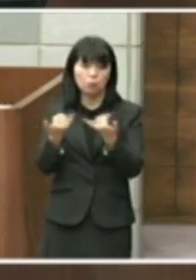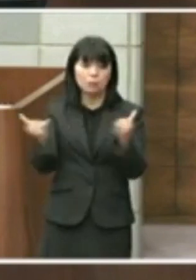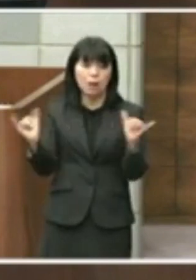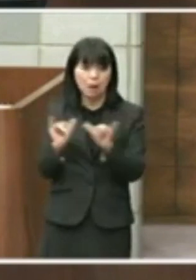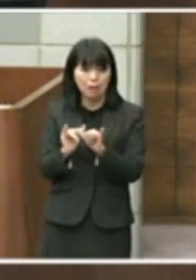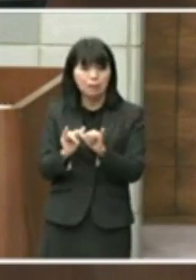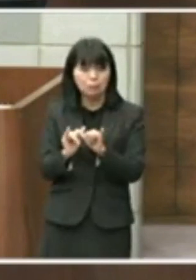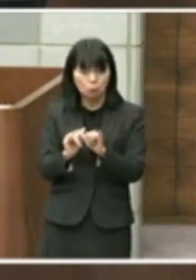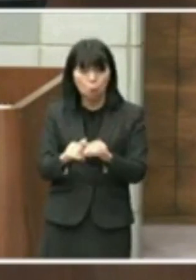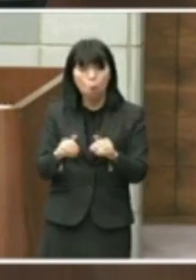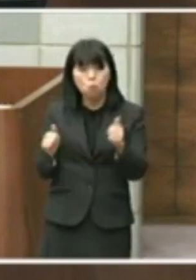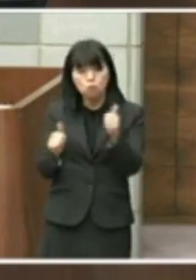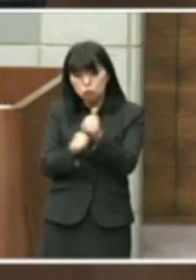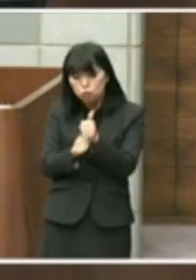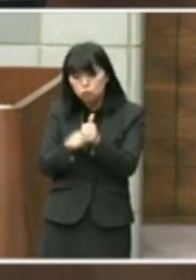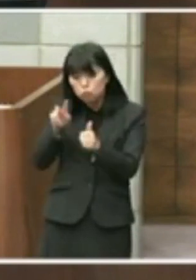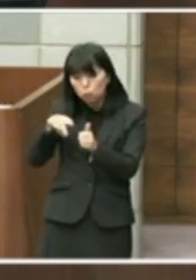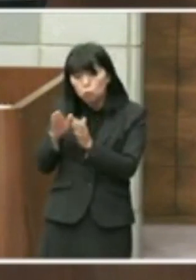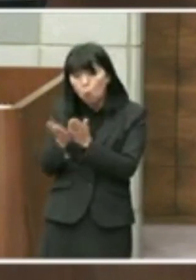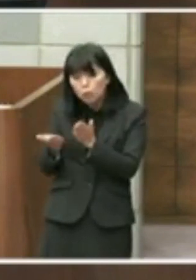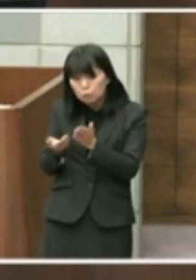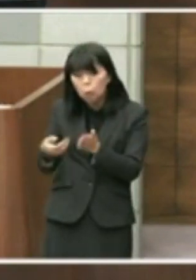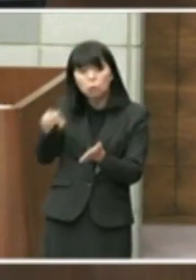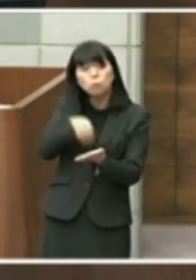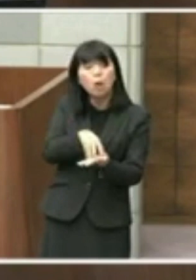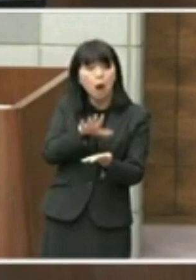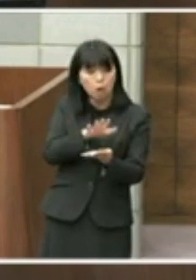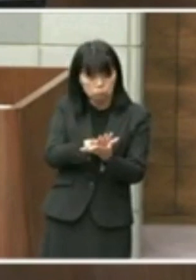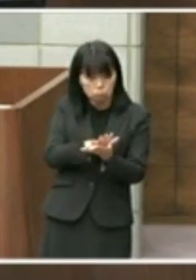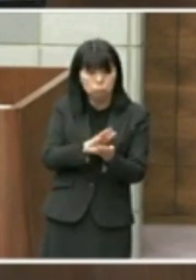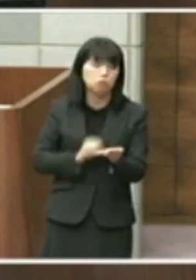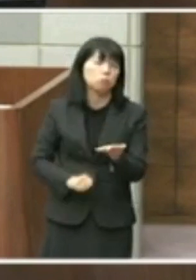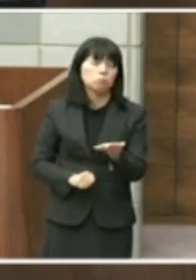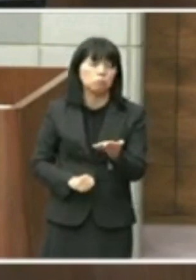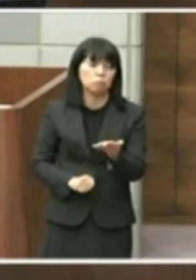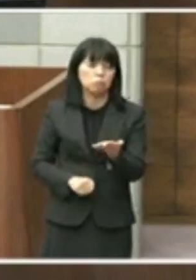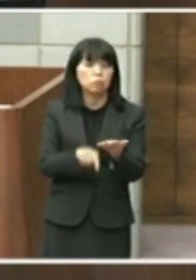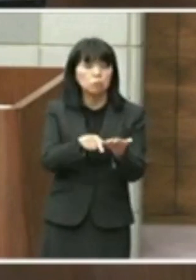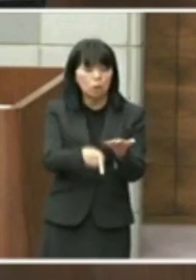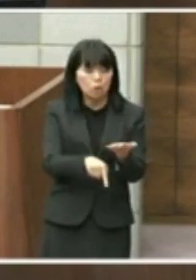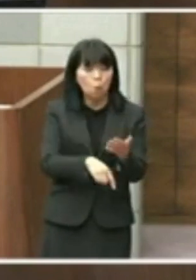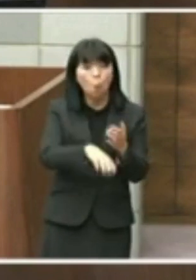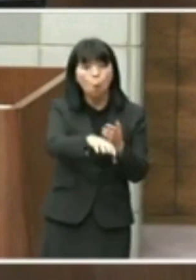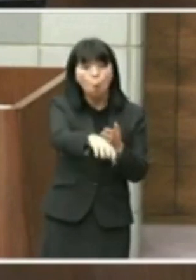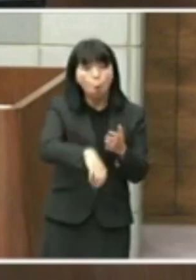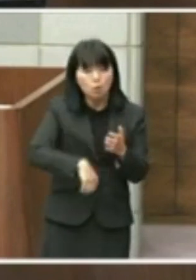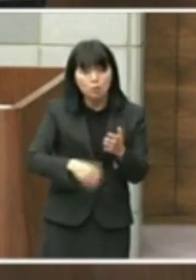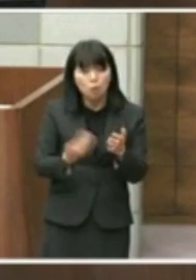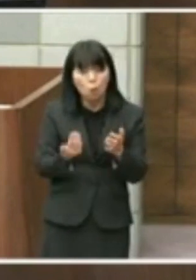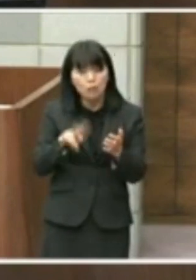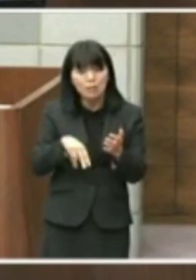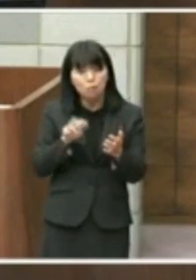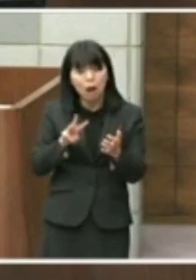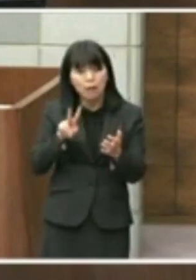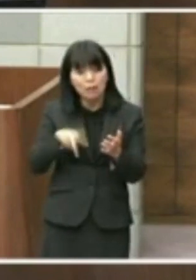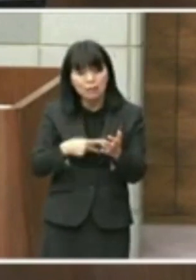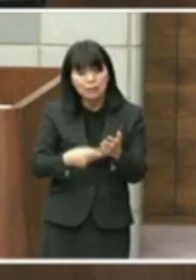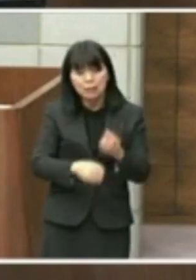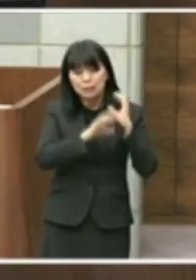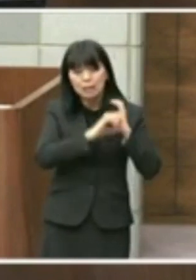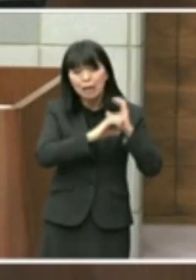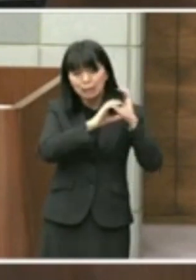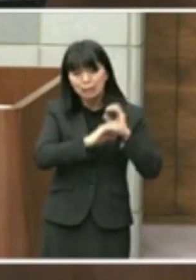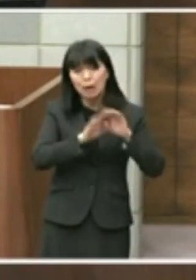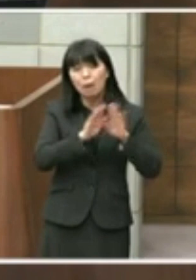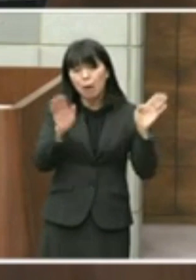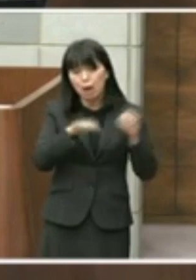読本にも取り上げられているほか、碑の前で堀割祭が行われ、地元の水利関係者や